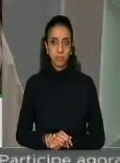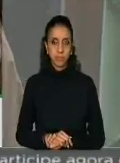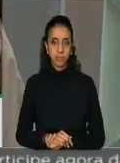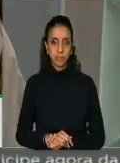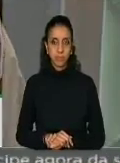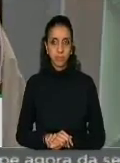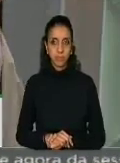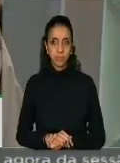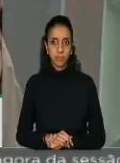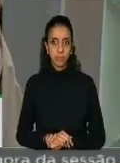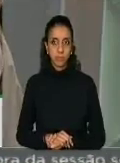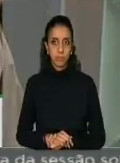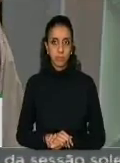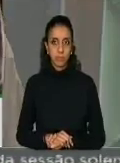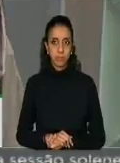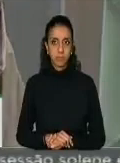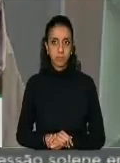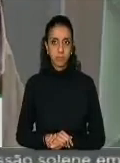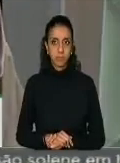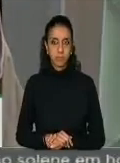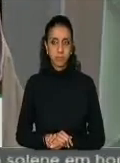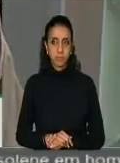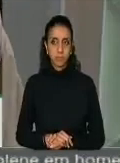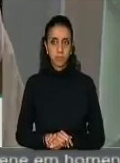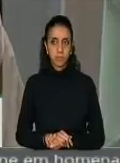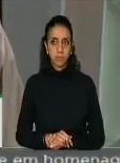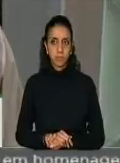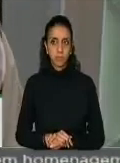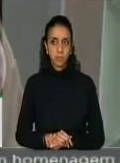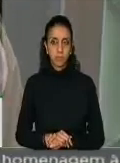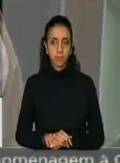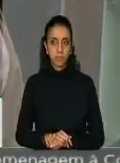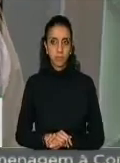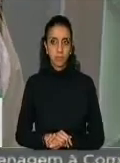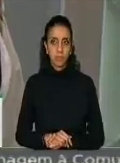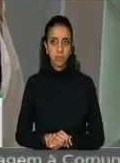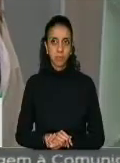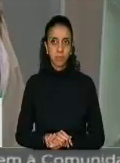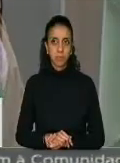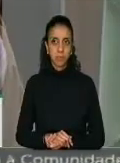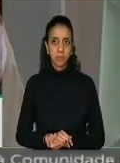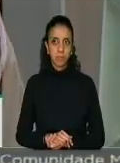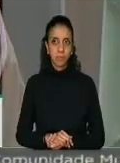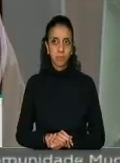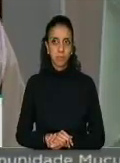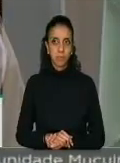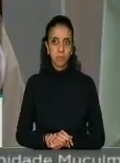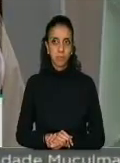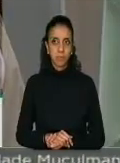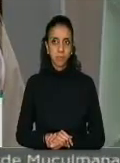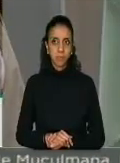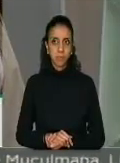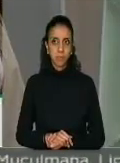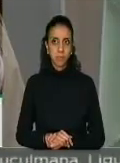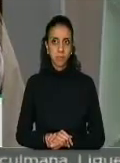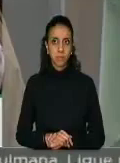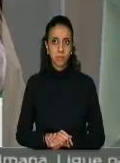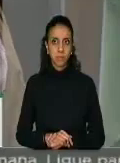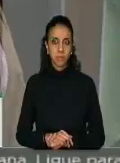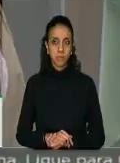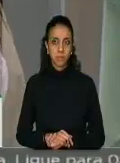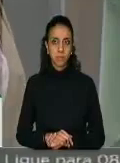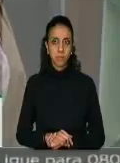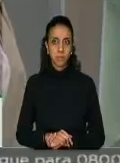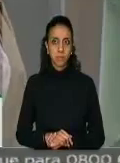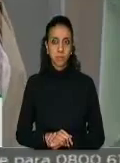ممثلين وسفراء لهذا الإسلام العظيم الذي جعلنا الله سبحانه وتعالى